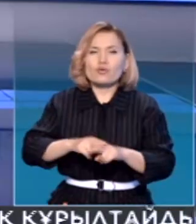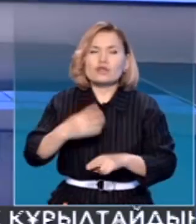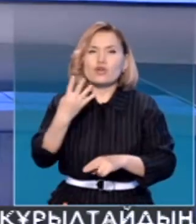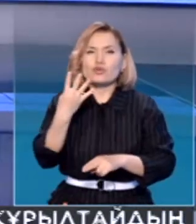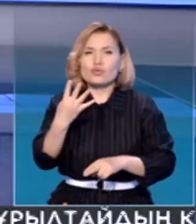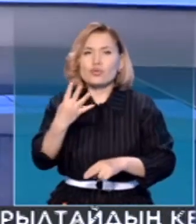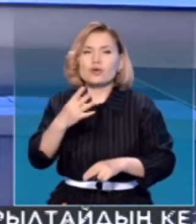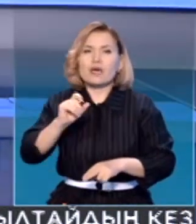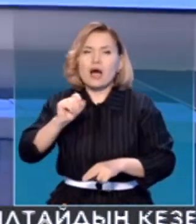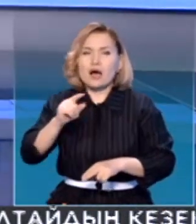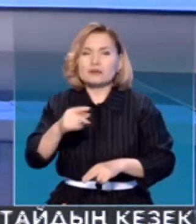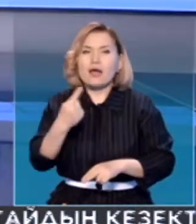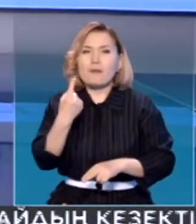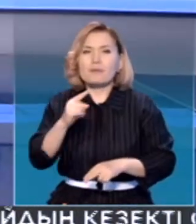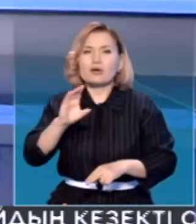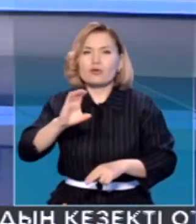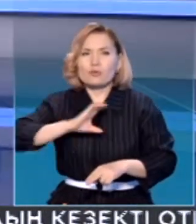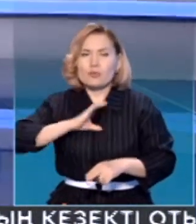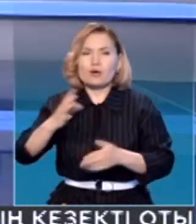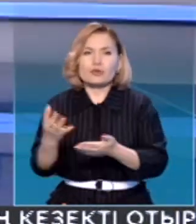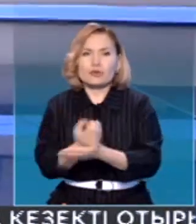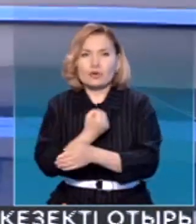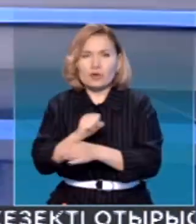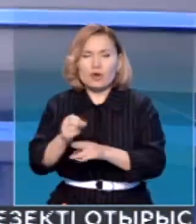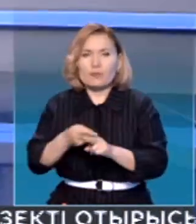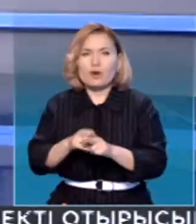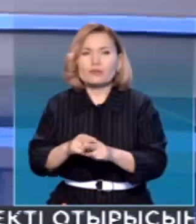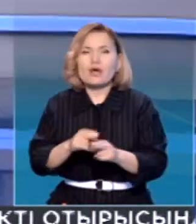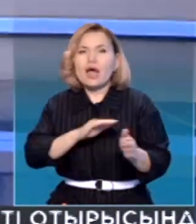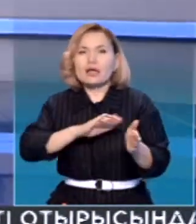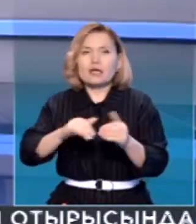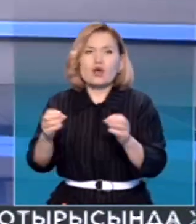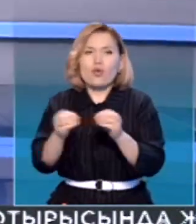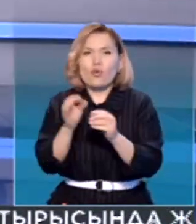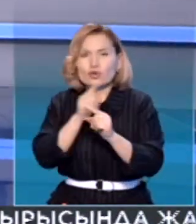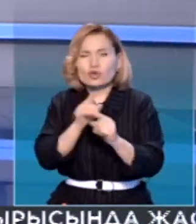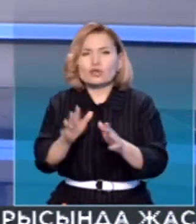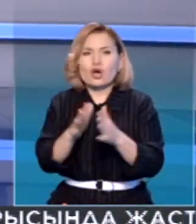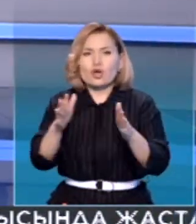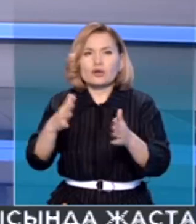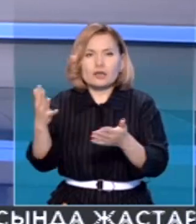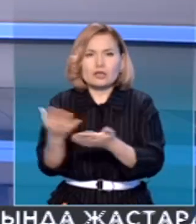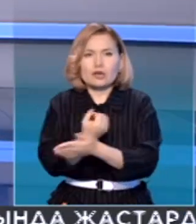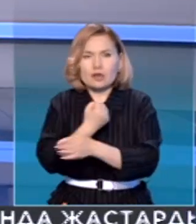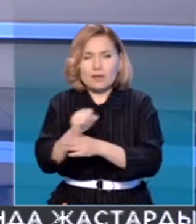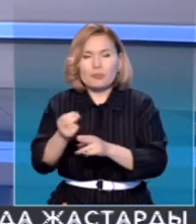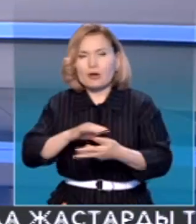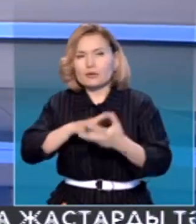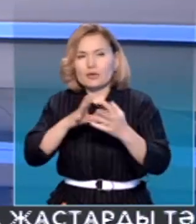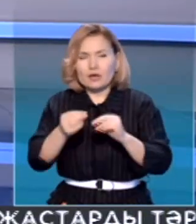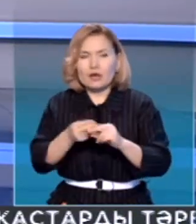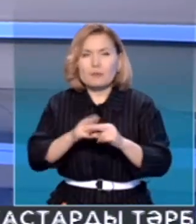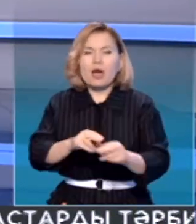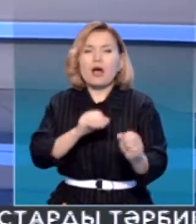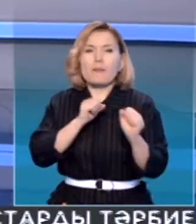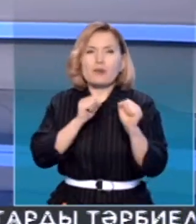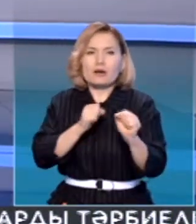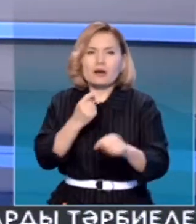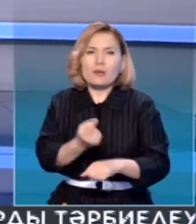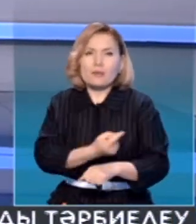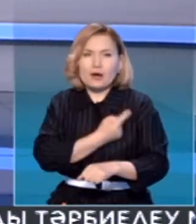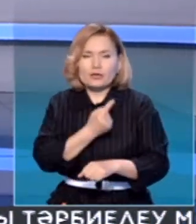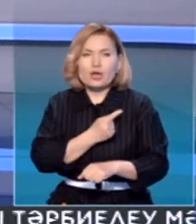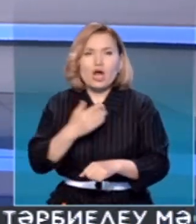медаль түсті, жаңа айтқанымыздай. Бұл кейінгі 10 жылдағы үлкен жетістігіміз. Шаршы алаңда шаршауды білмейтін былғары қолғап